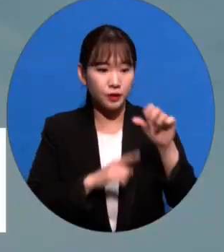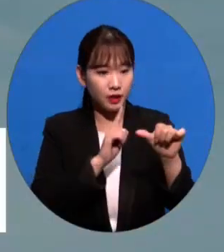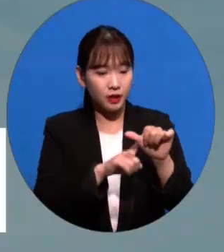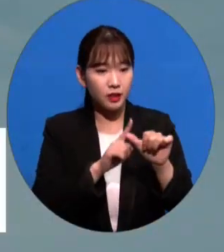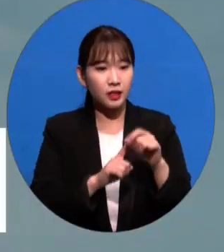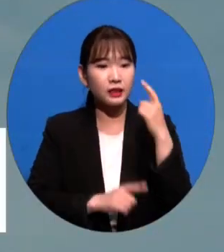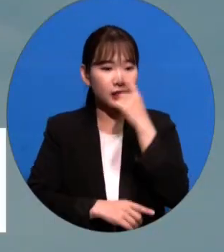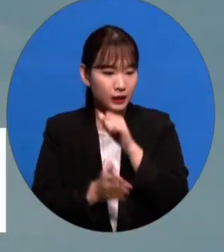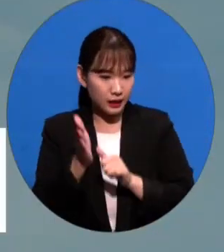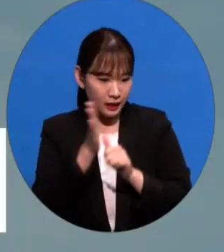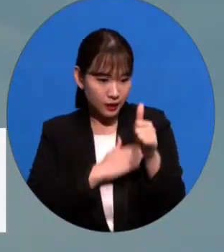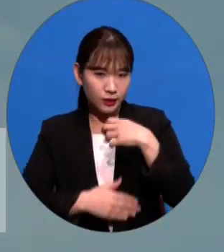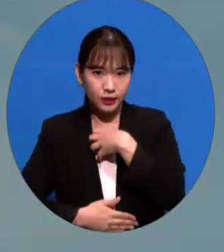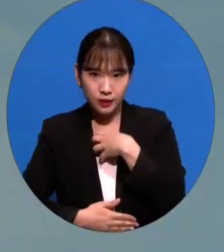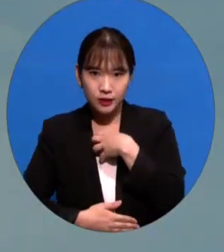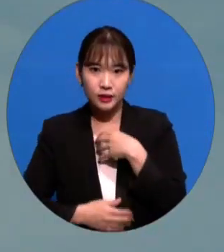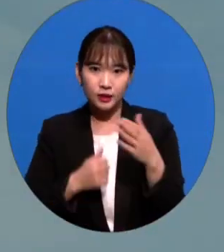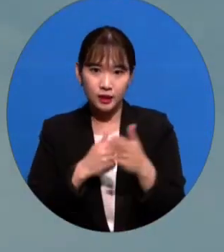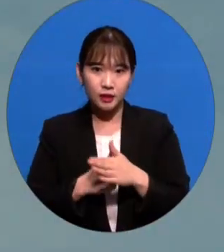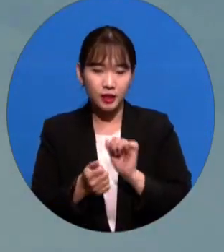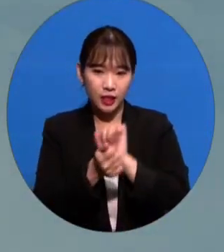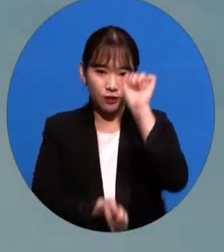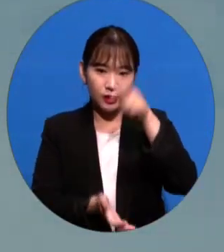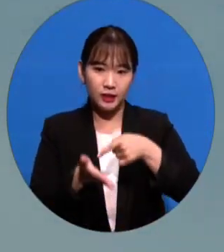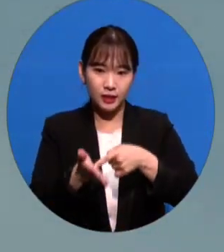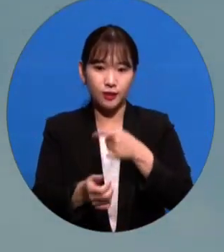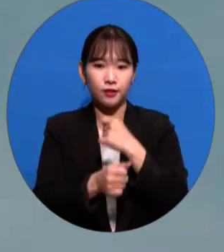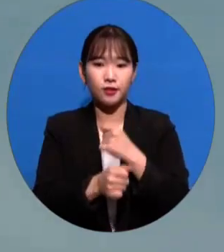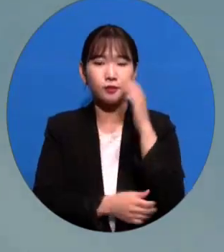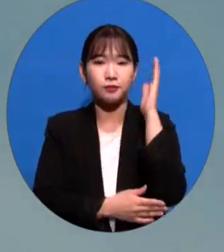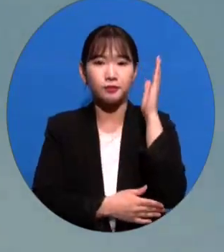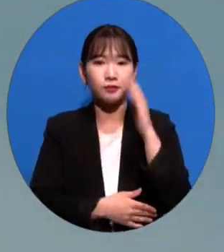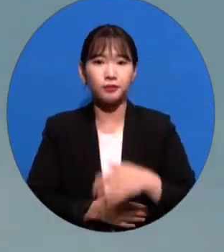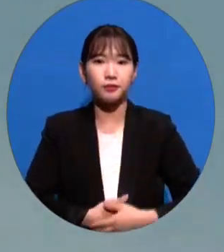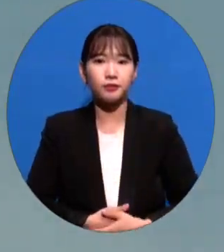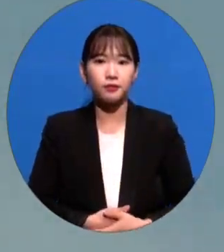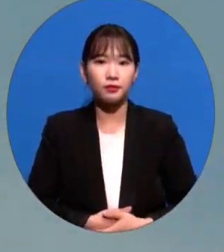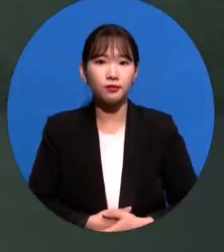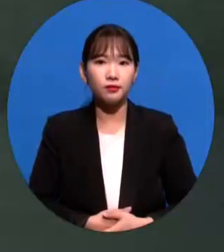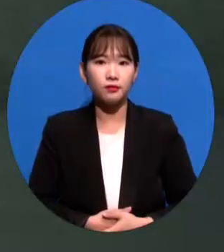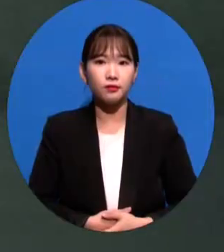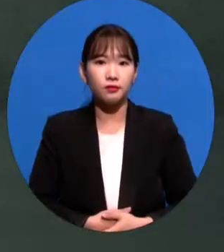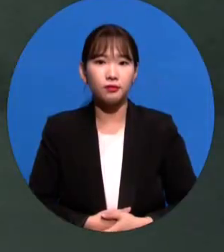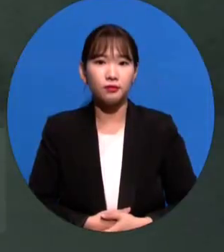A씨가 증거 인멸 우려가 있어 영장을 신청했다고 밝혔습니다.